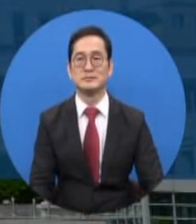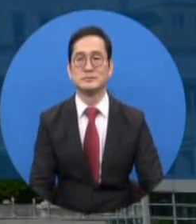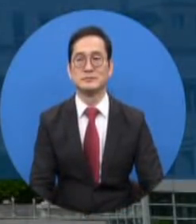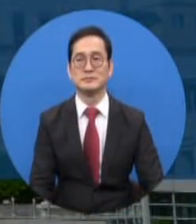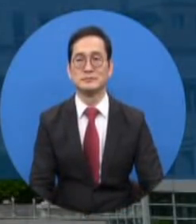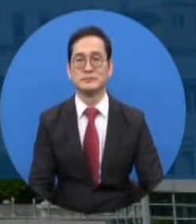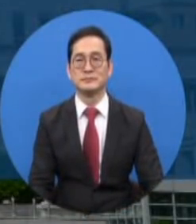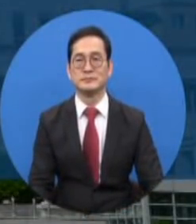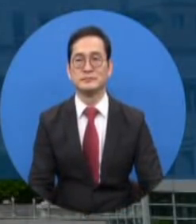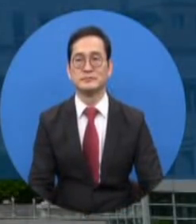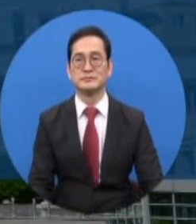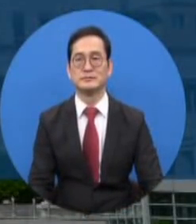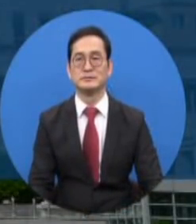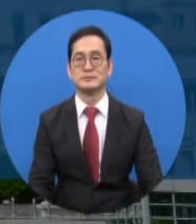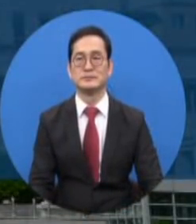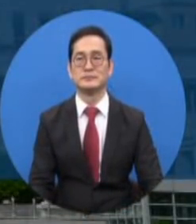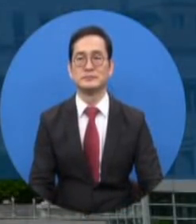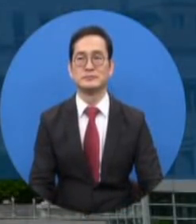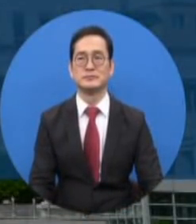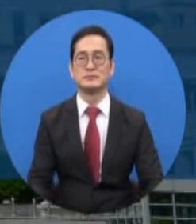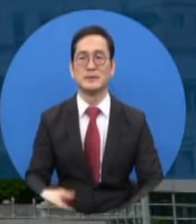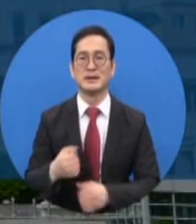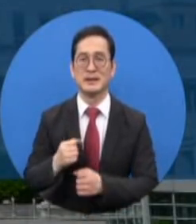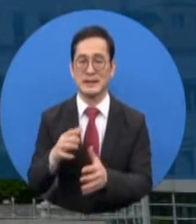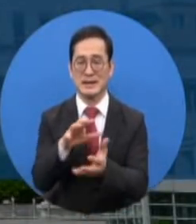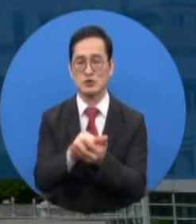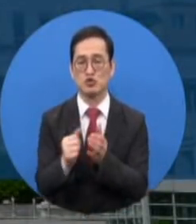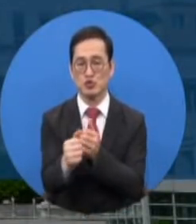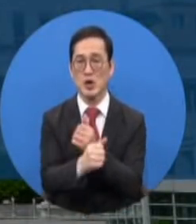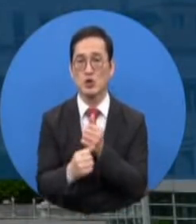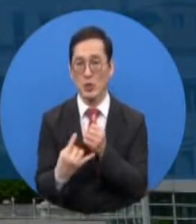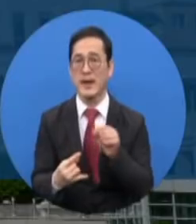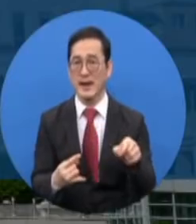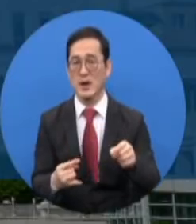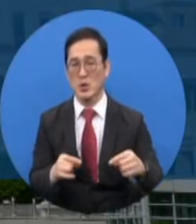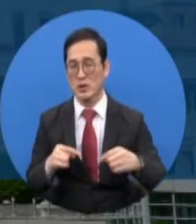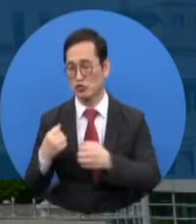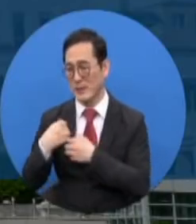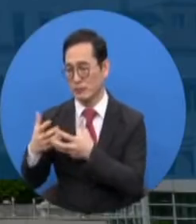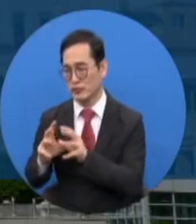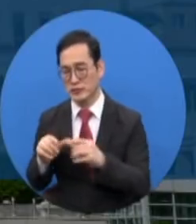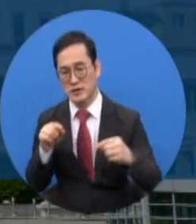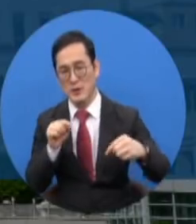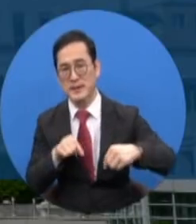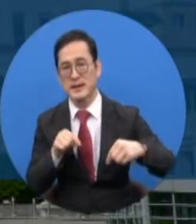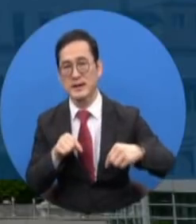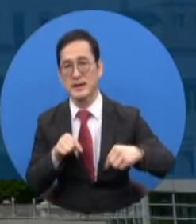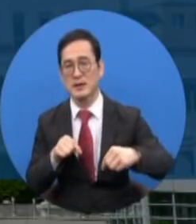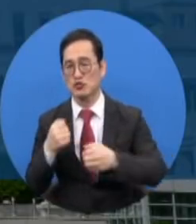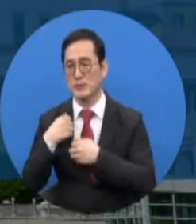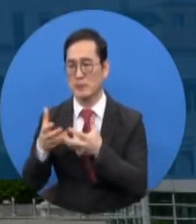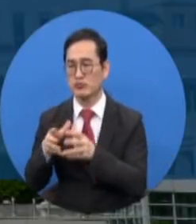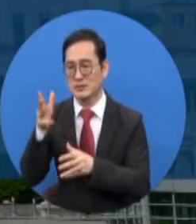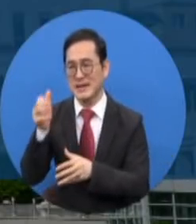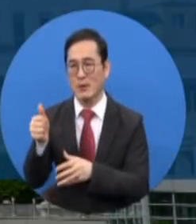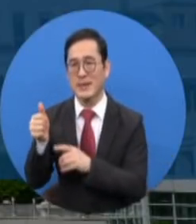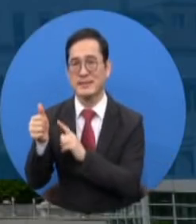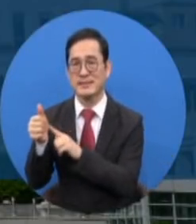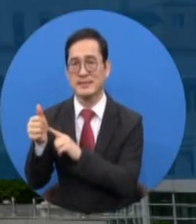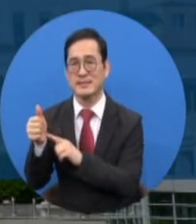급할 필요는 없죠. 군소식통 인수위와 협의에 이어서 국방부가 장관실 등이 있는 국방부